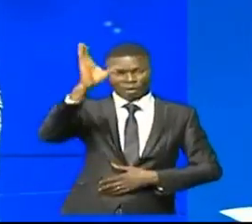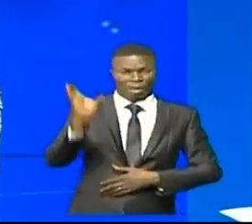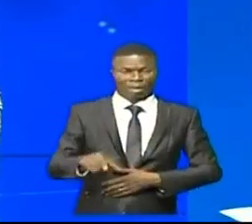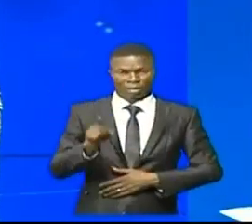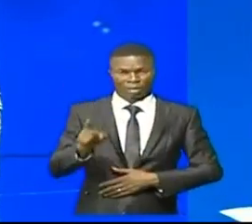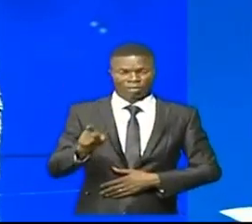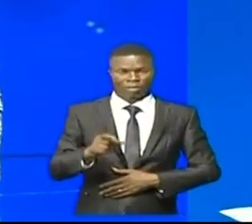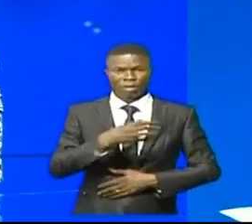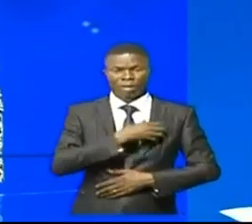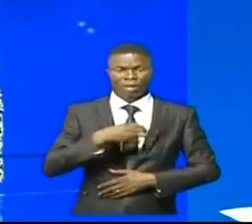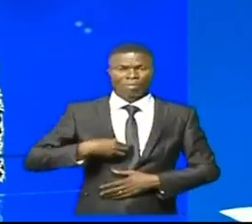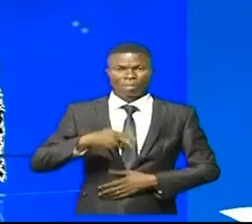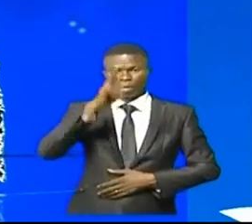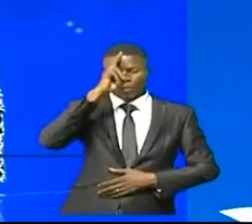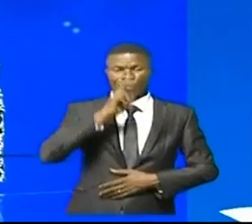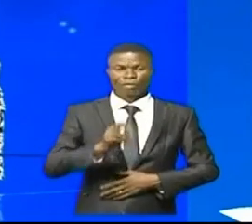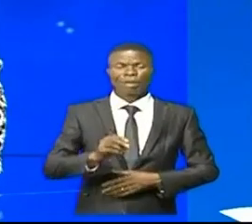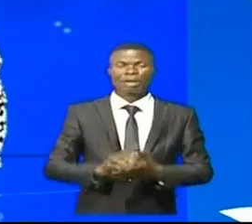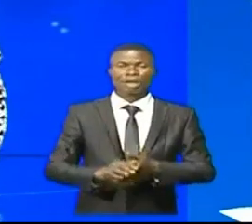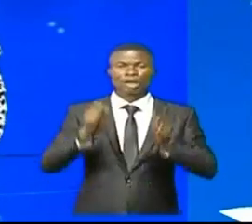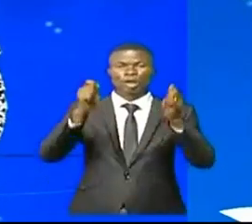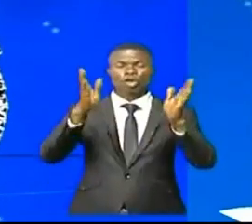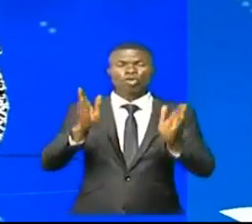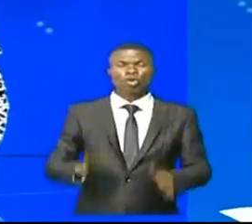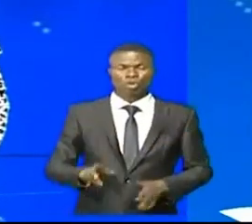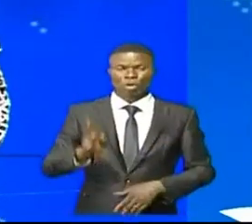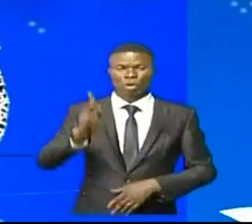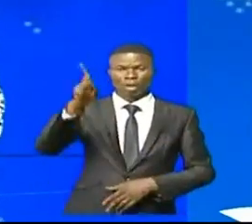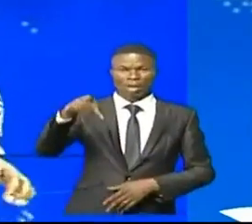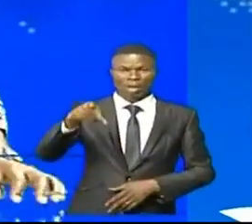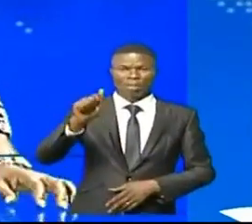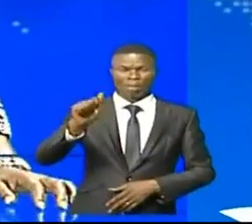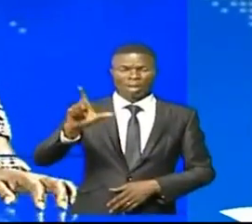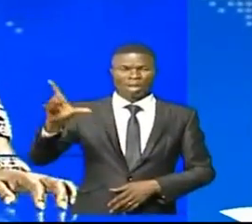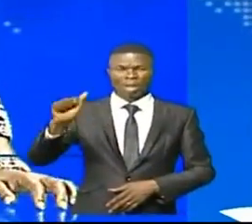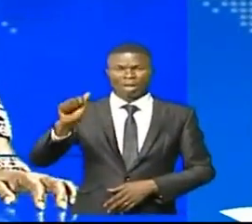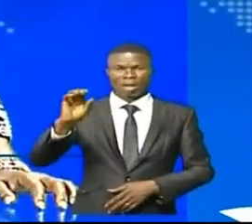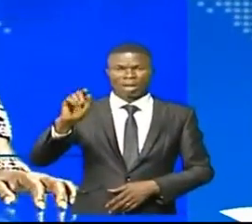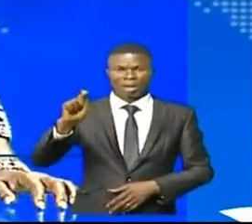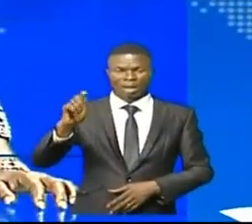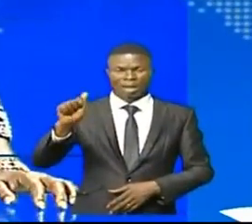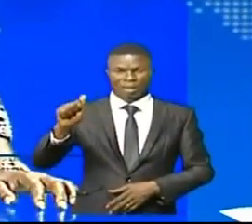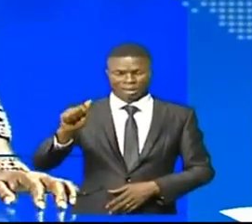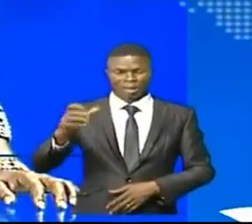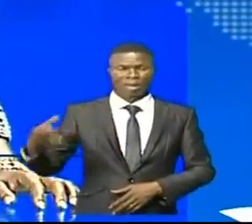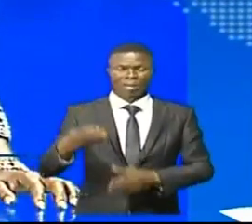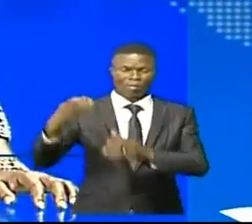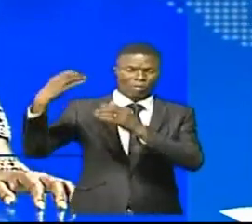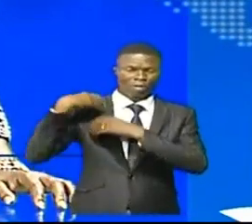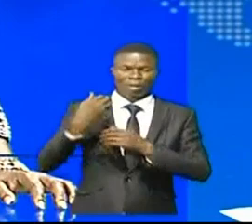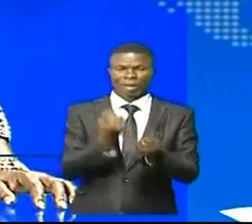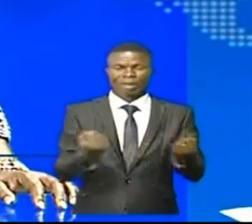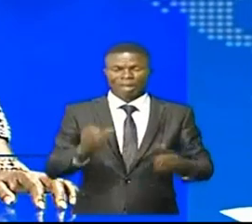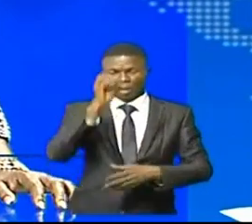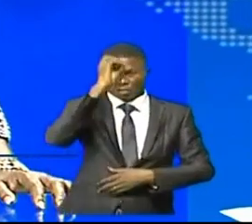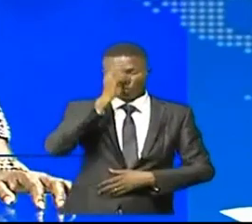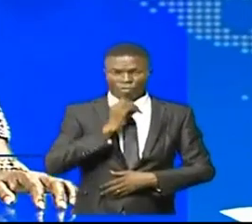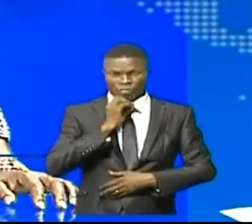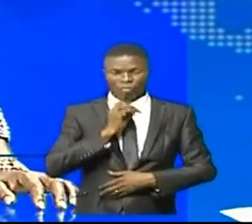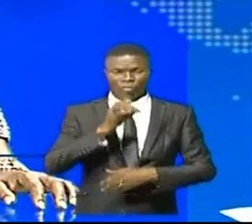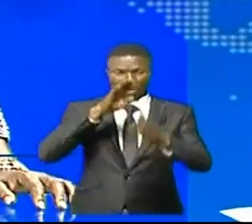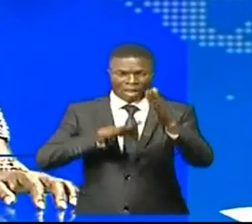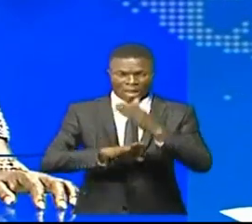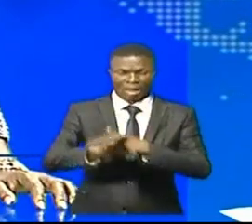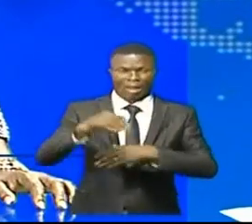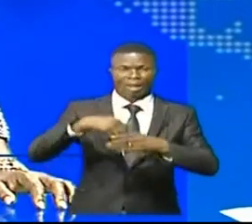la veuve du journaliste Patrick Palata pourra finalement prendre en charge ses enfants orphelins. Elle a été intégrée